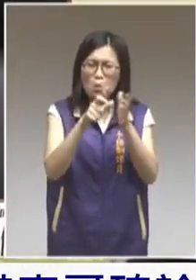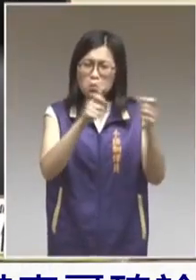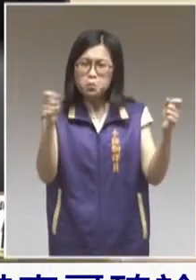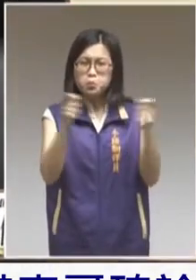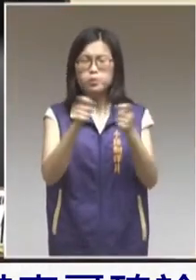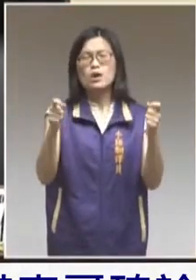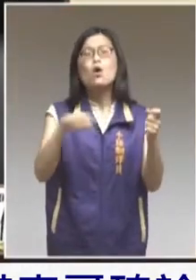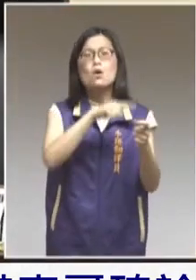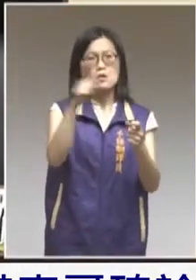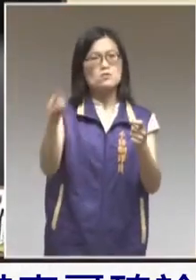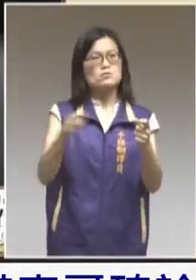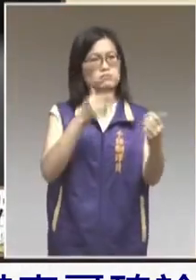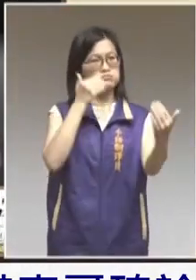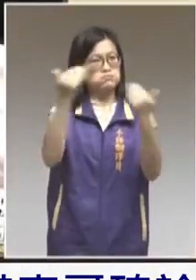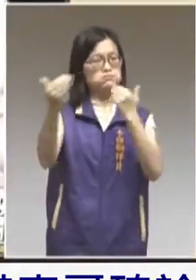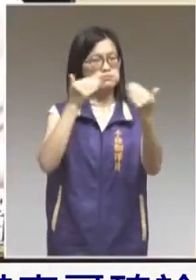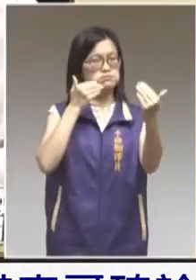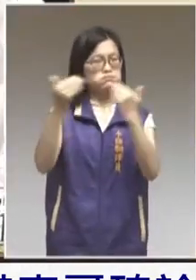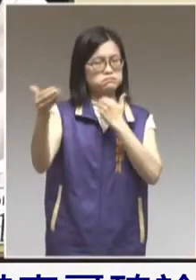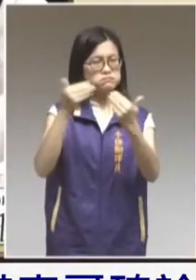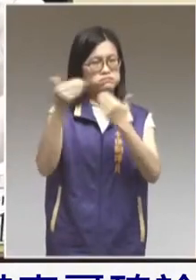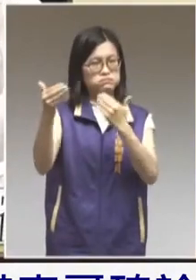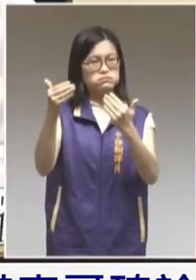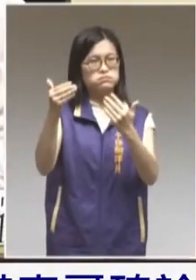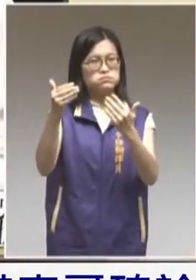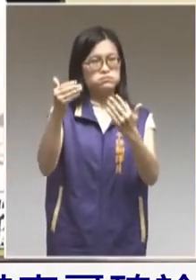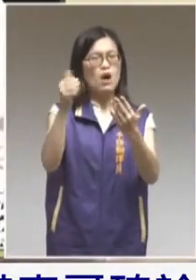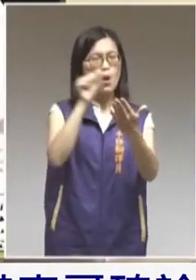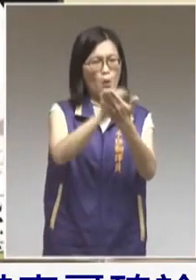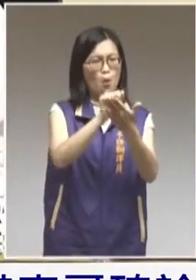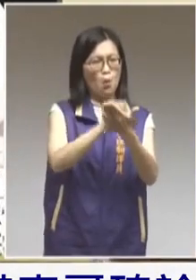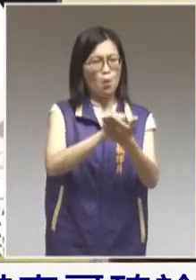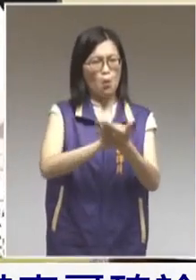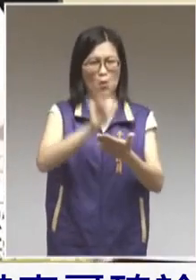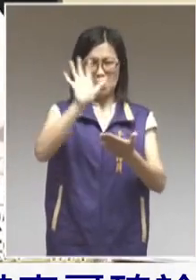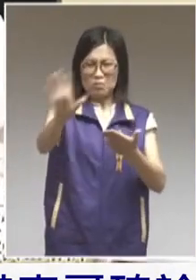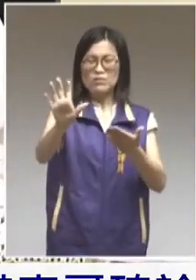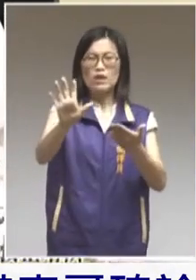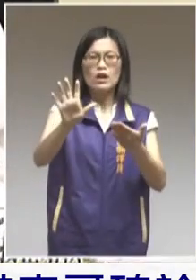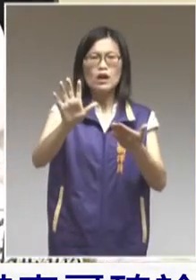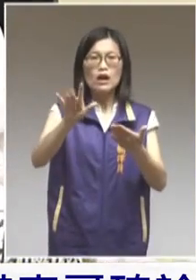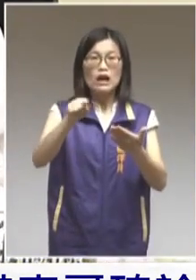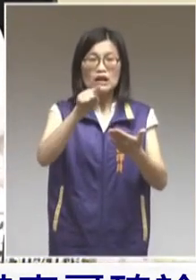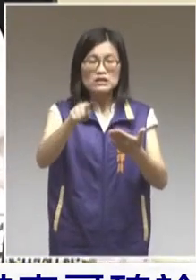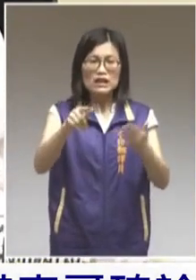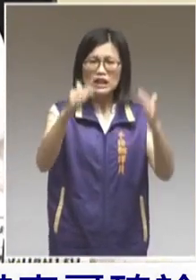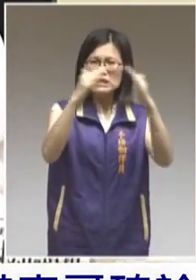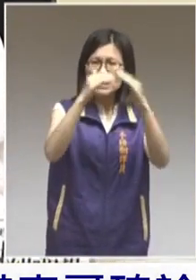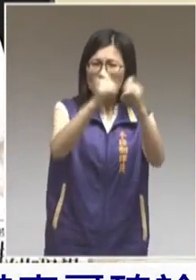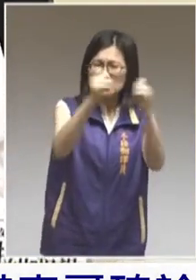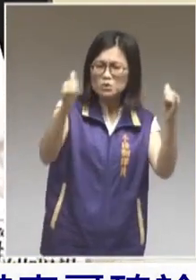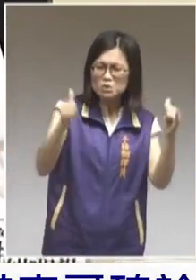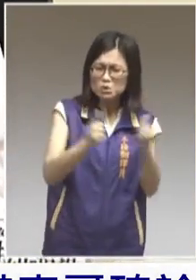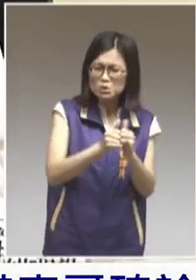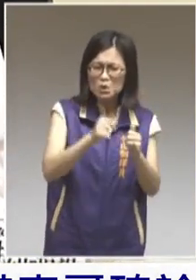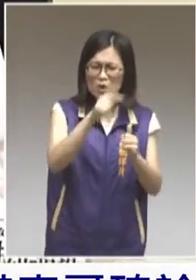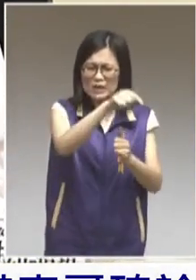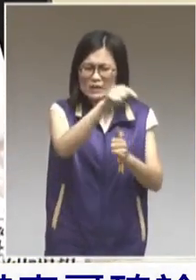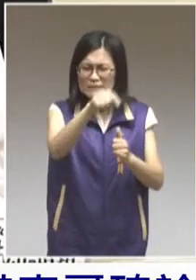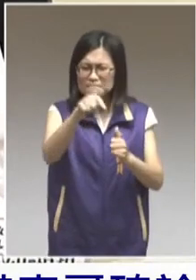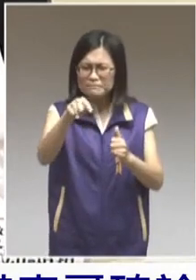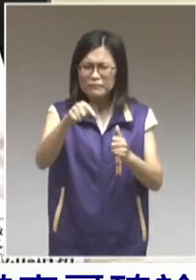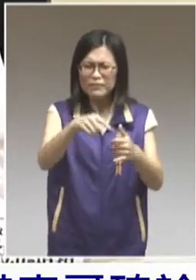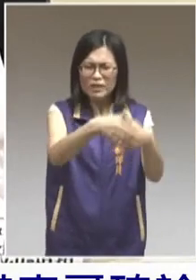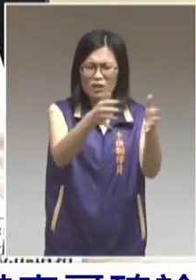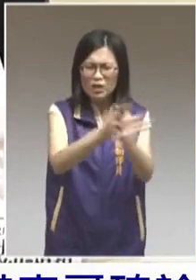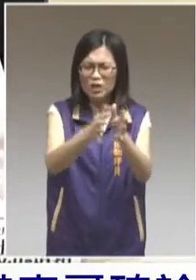们都有很明确的一些掌握。所以在以家族作为单位，在数个家庭的组成